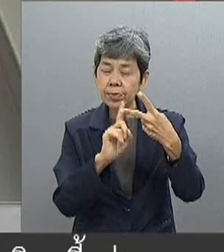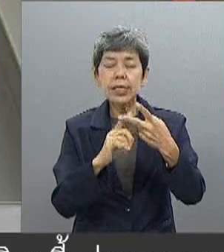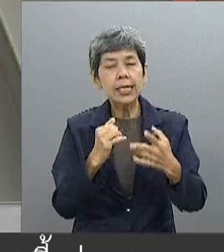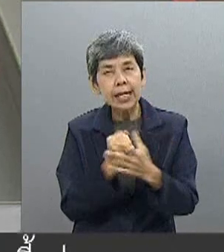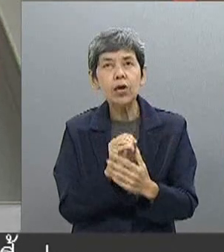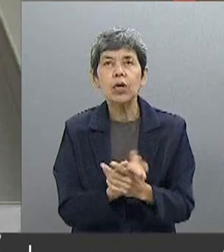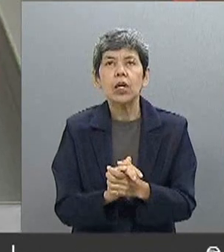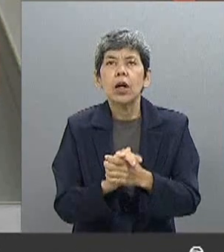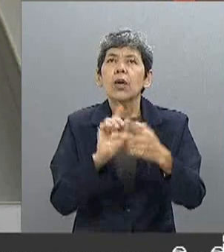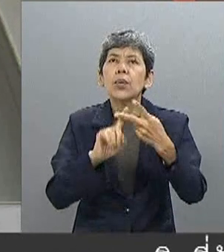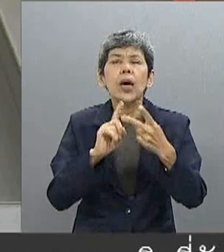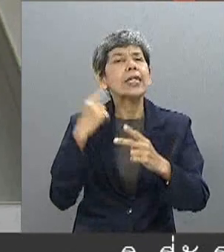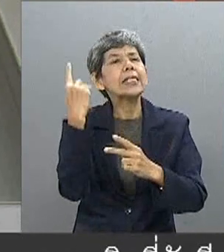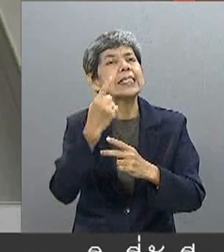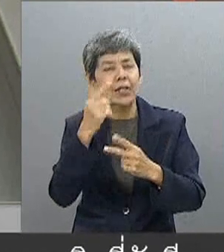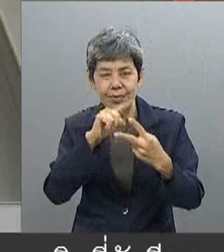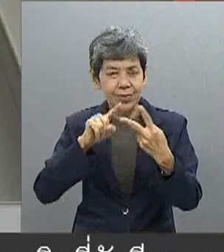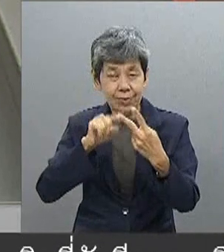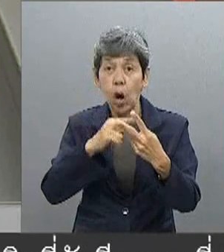บาทหรือเท่าไหร่เนี่ยต้องมาพิจารณากันอีกครั้งหนึ่งนะคะแพ็คเกจที่เป็นชื่อว่ากำลังใจนะคะหรือว่าเที่ยวเป็นสุขแค่2